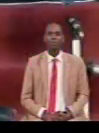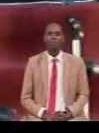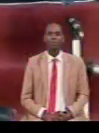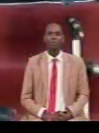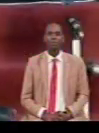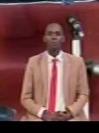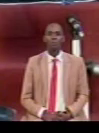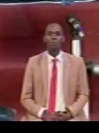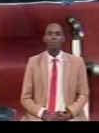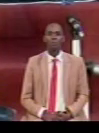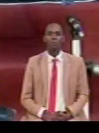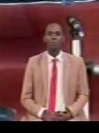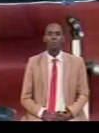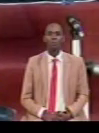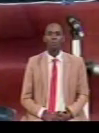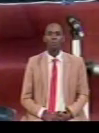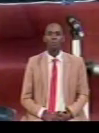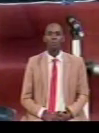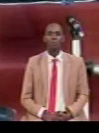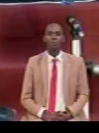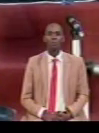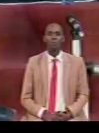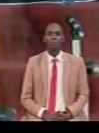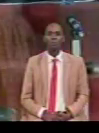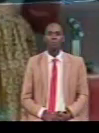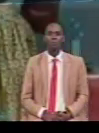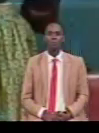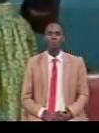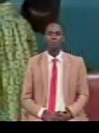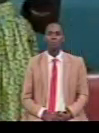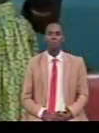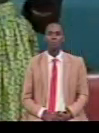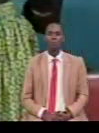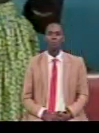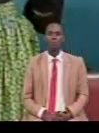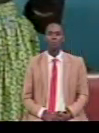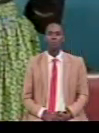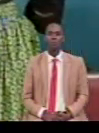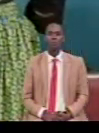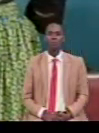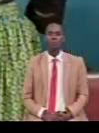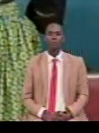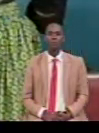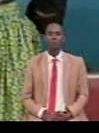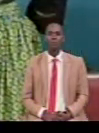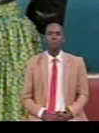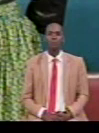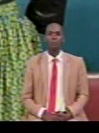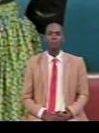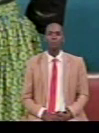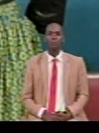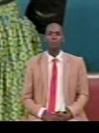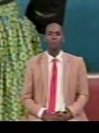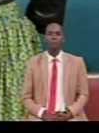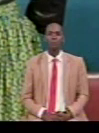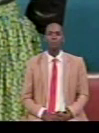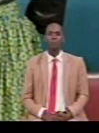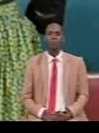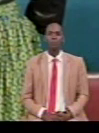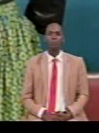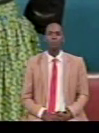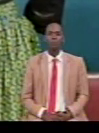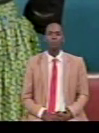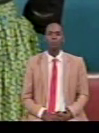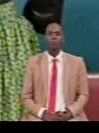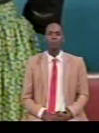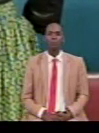Anali kuvomera chabe uti, akati in Jesus name we pray. So, kuseni kwa kaena, anabwela